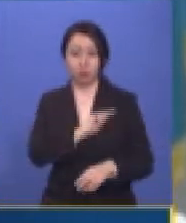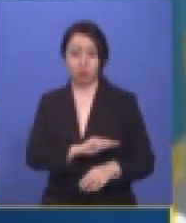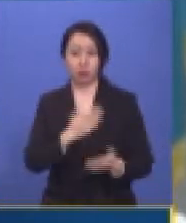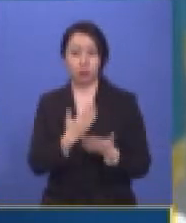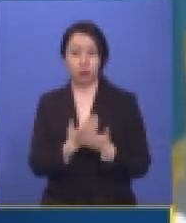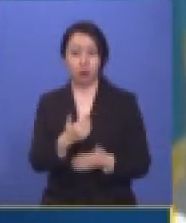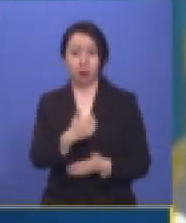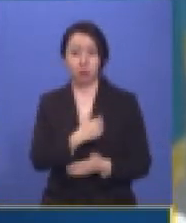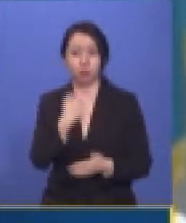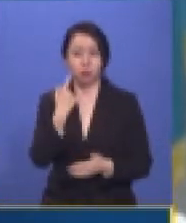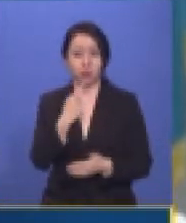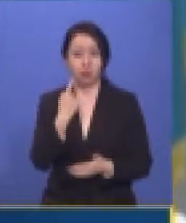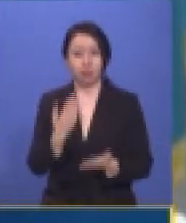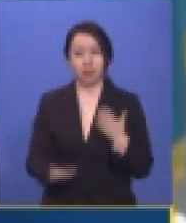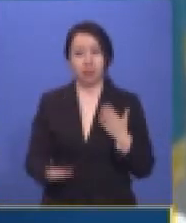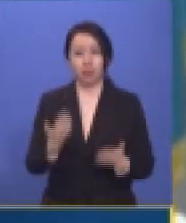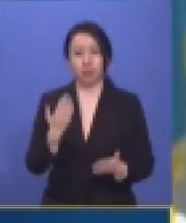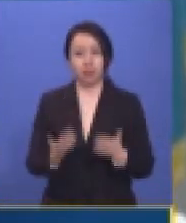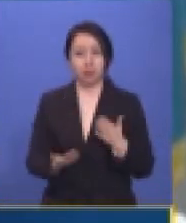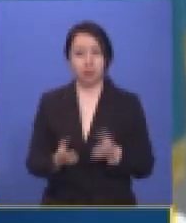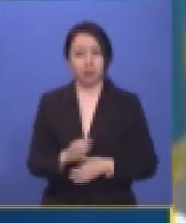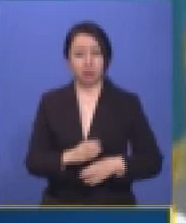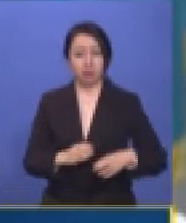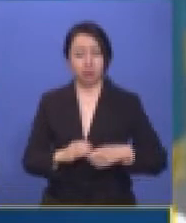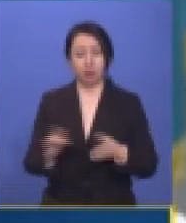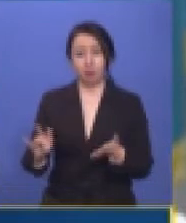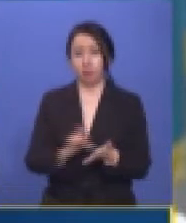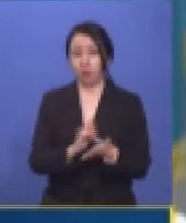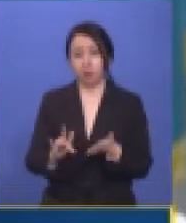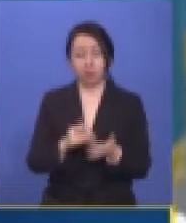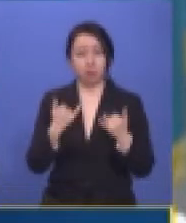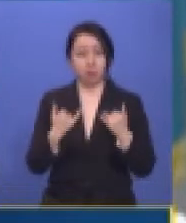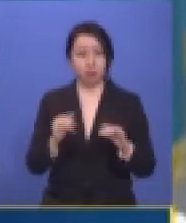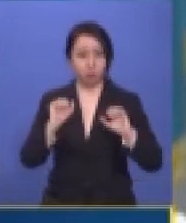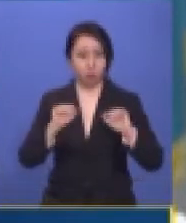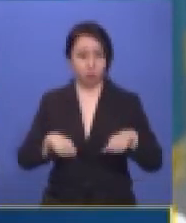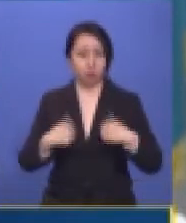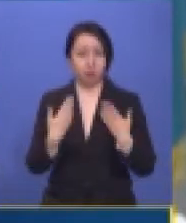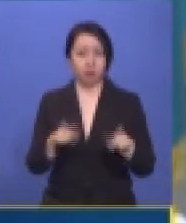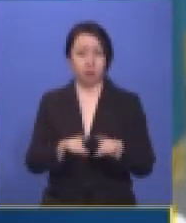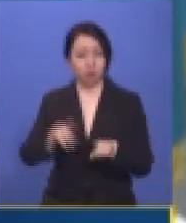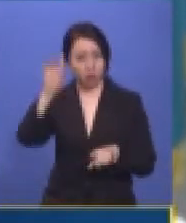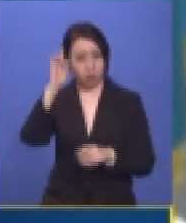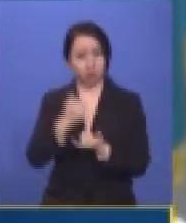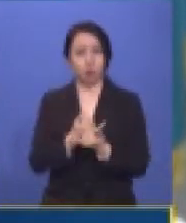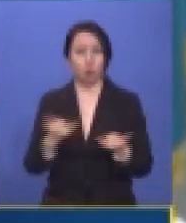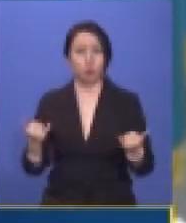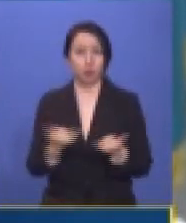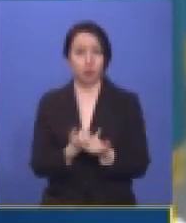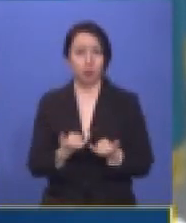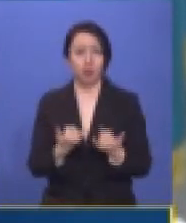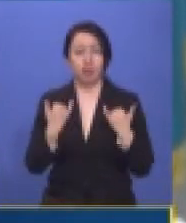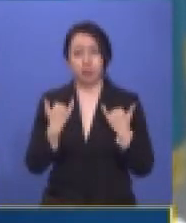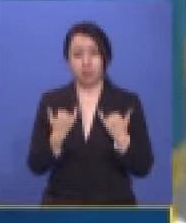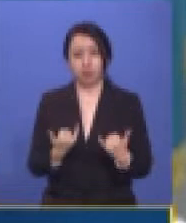я хочу сказать, что вот мобильные банковские приложения на сегодня уже могут оказывать также государственные услуги. Сегодня